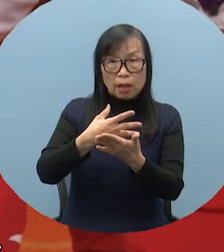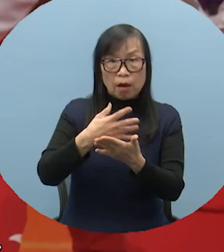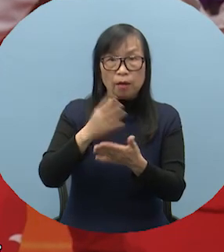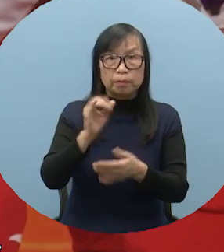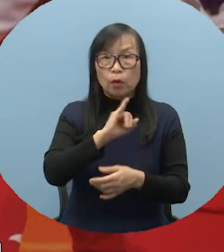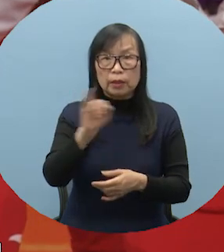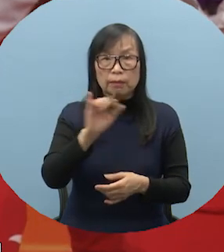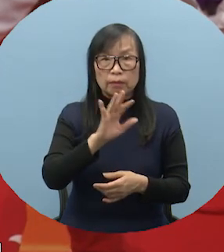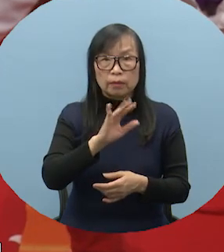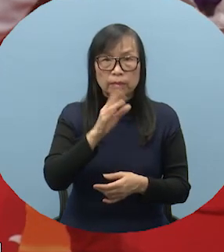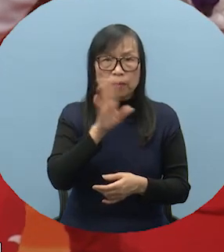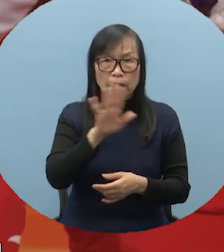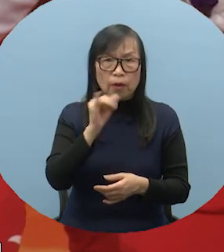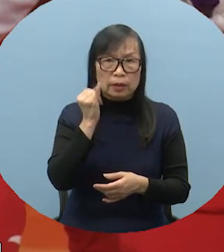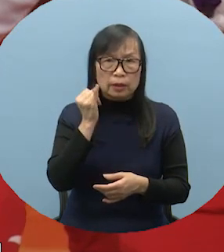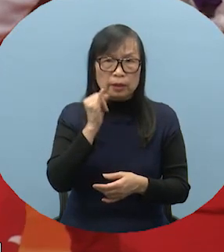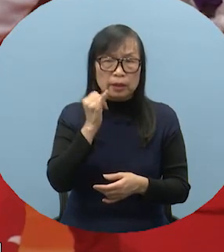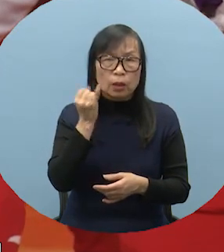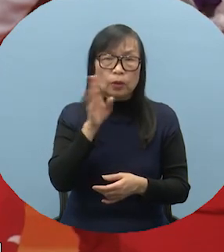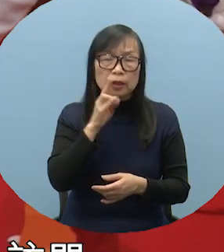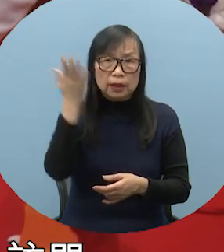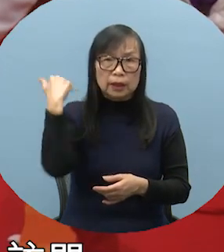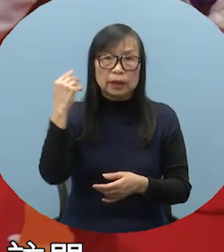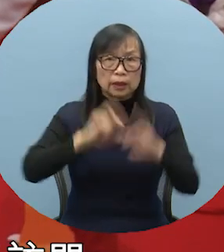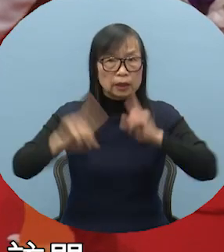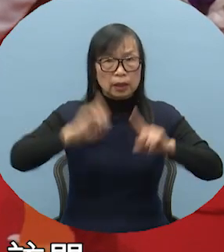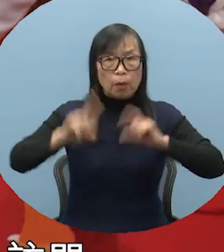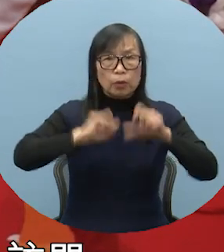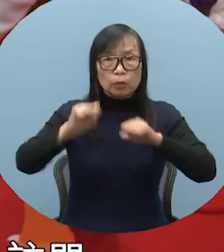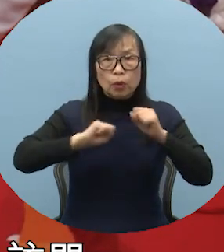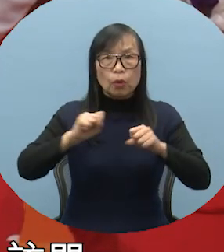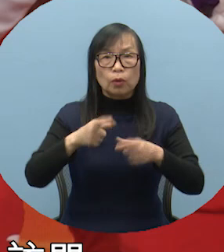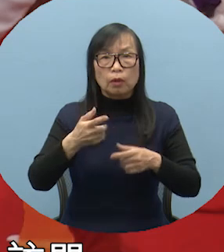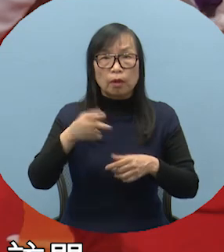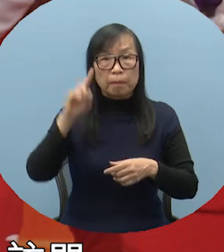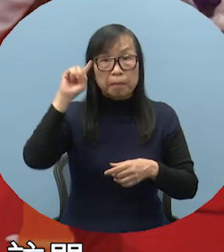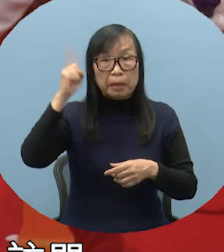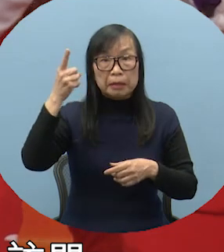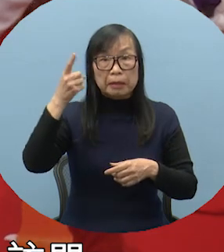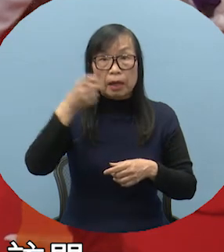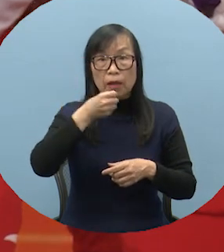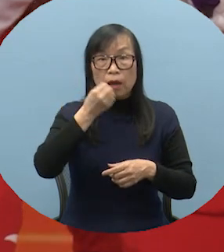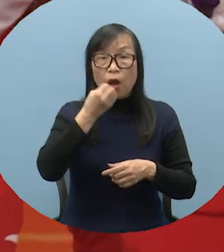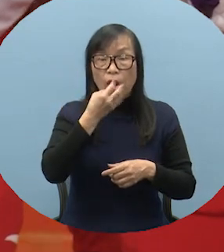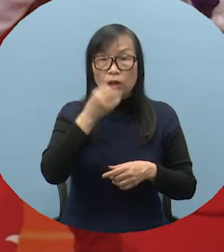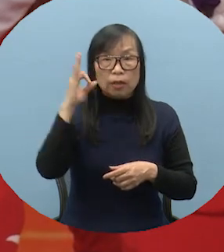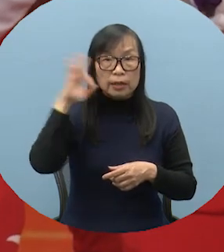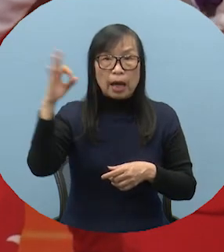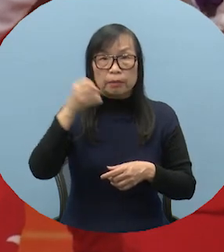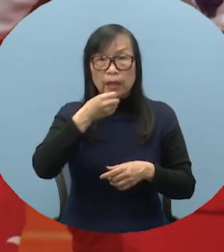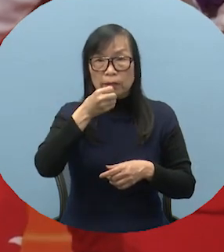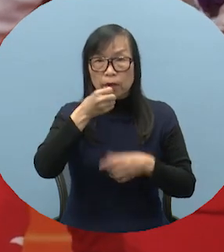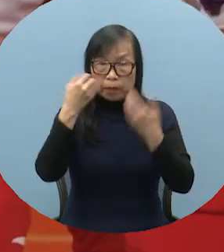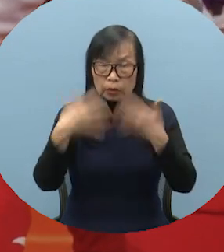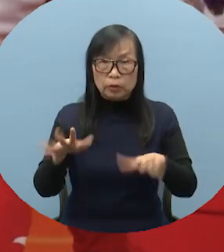像以前那样有一些自由时间的活动。当他们明天结束了香港三日的访问，是需要在